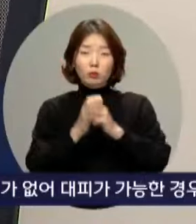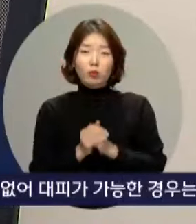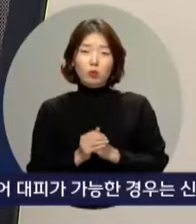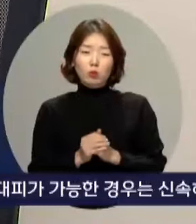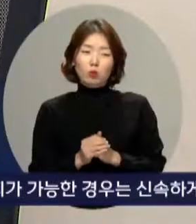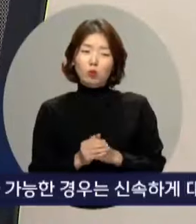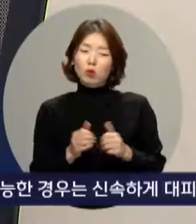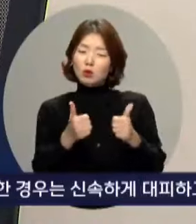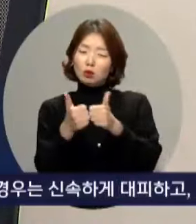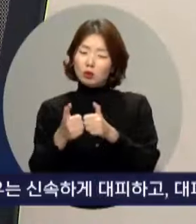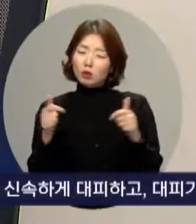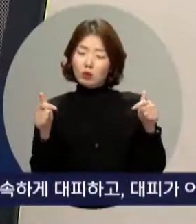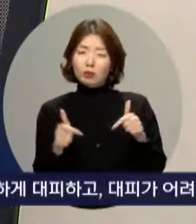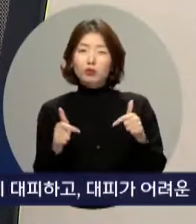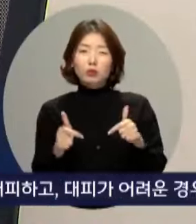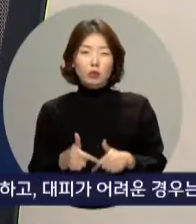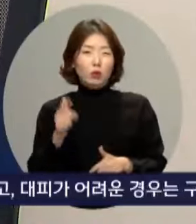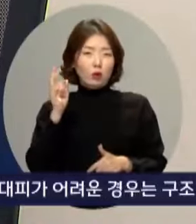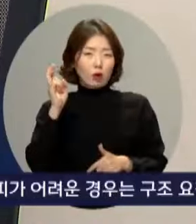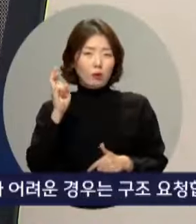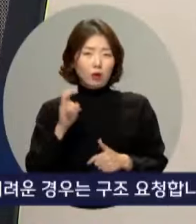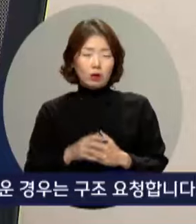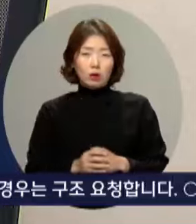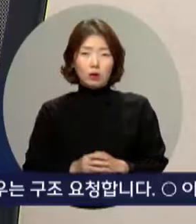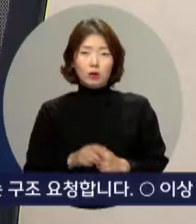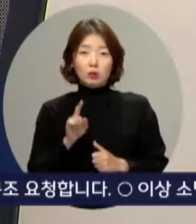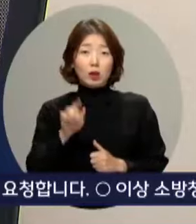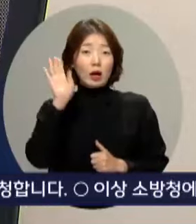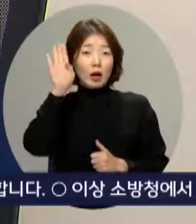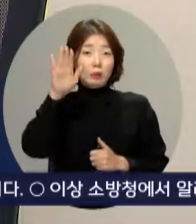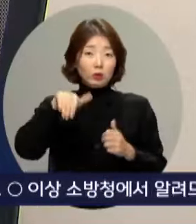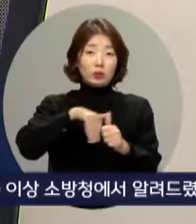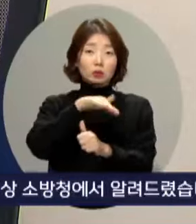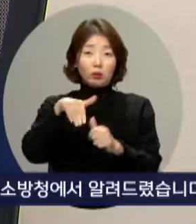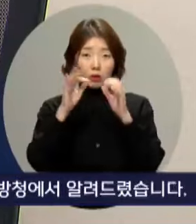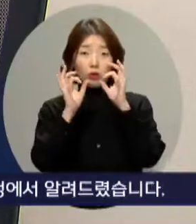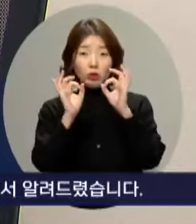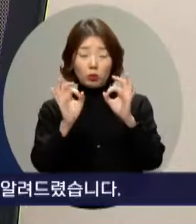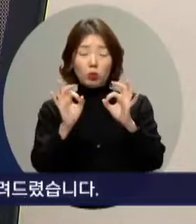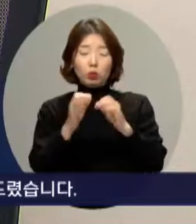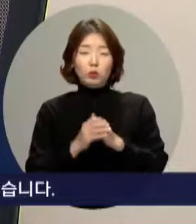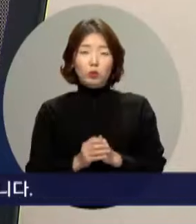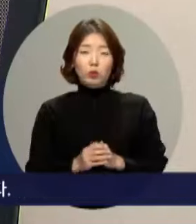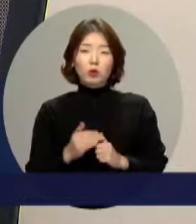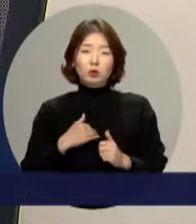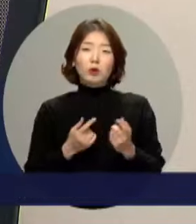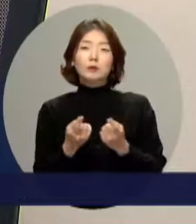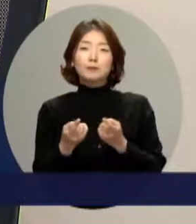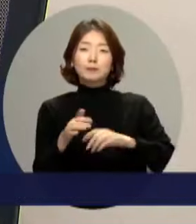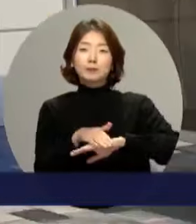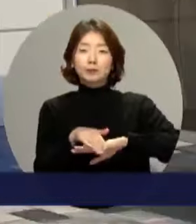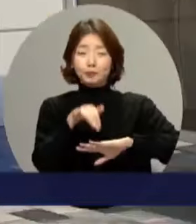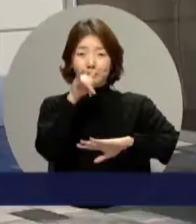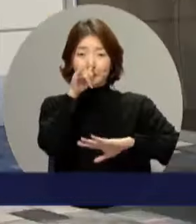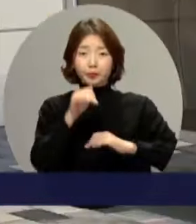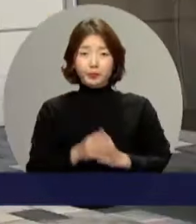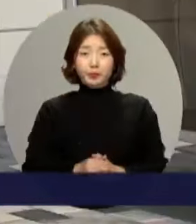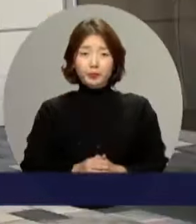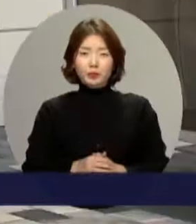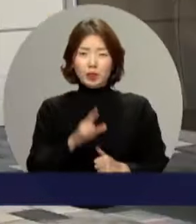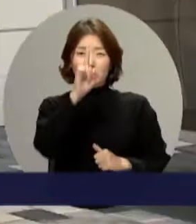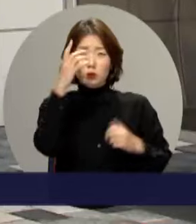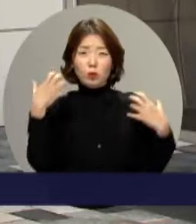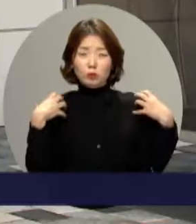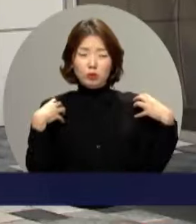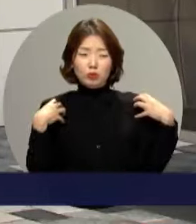진료 축소가 있을 수도 있을 것 같습니다. 이제 그것은 차후 상황을 봐가면서 저희가 조정할 계획이 있습니다.